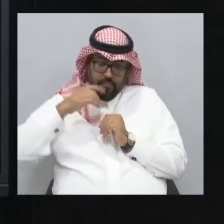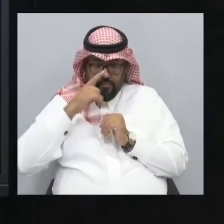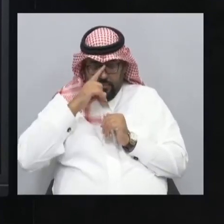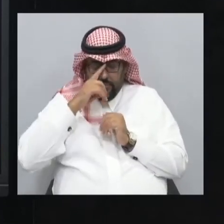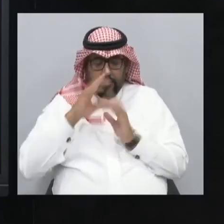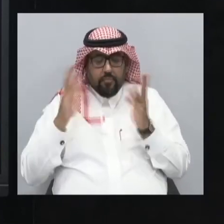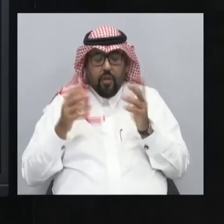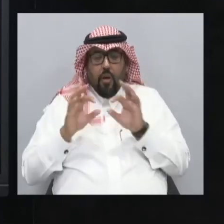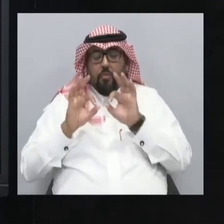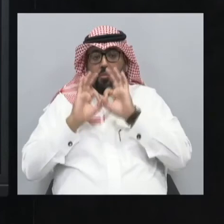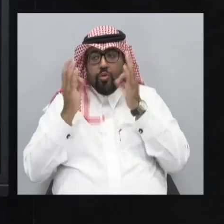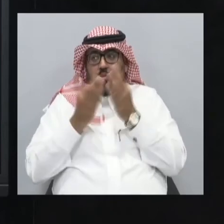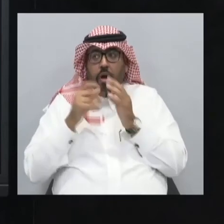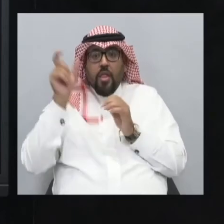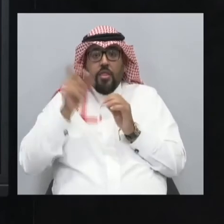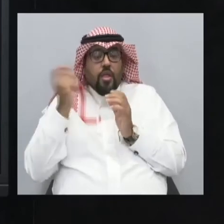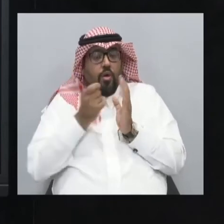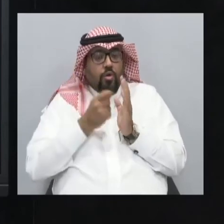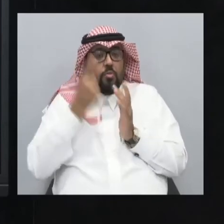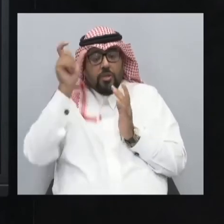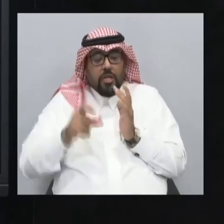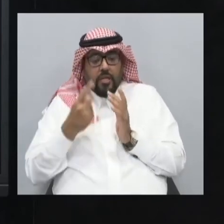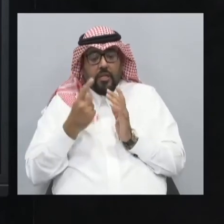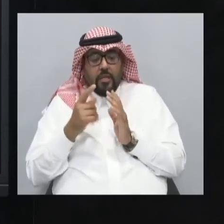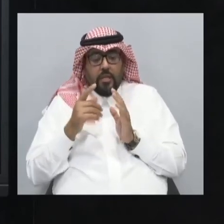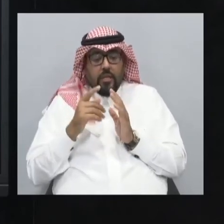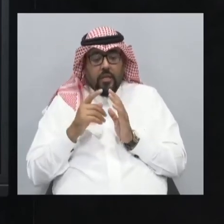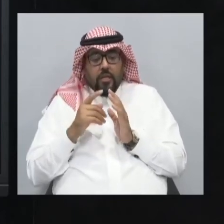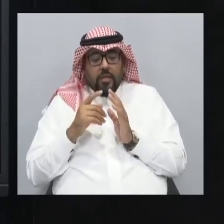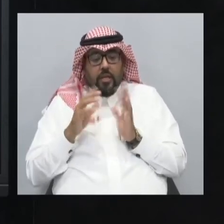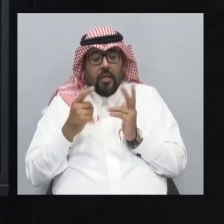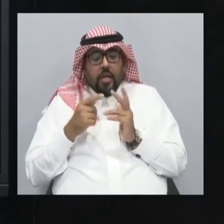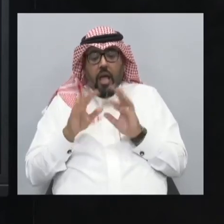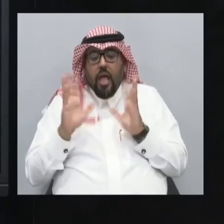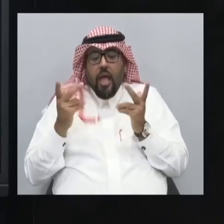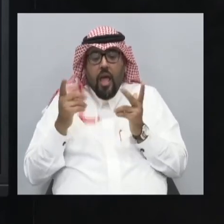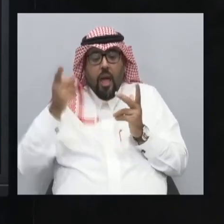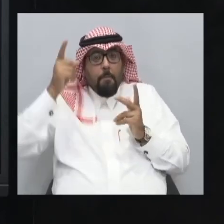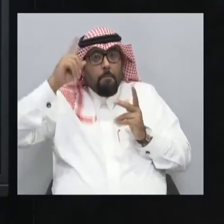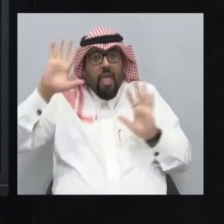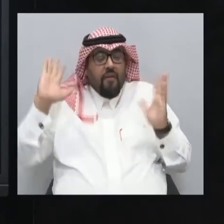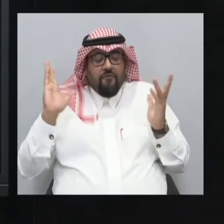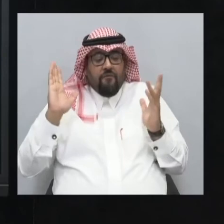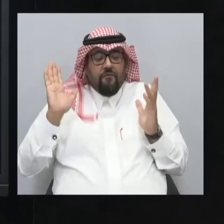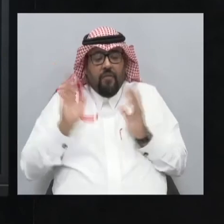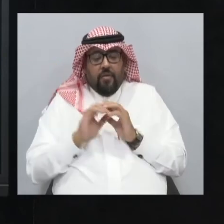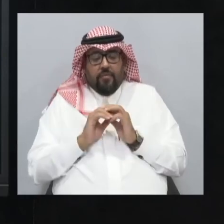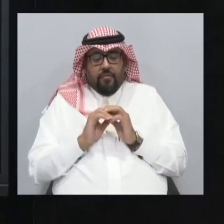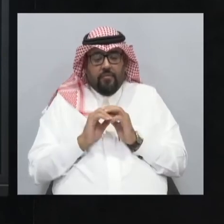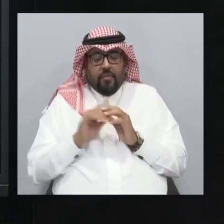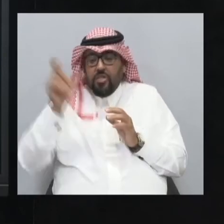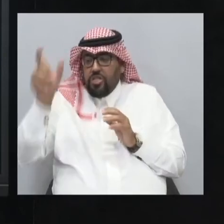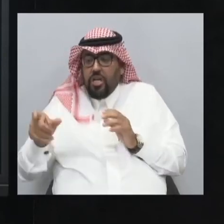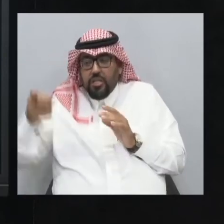وبعض مجموعة، أو تكتب لوحدك. إلى تكتب لمن؟ إلى من لم يتعرف، يعني شخص